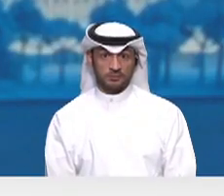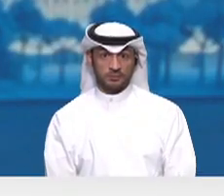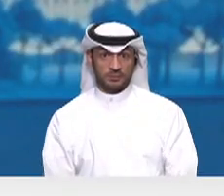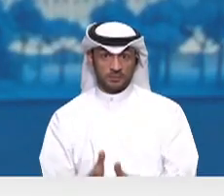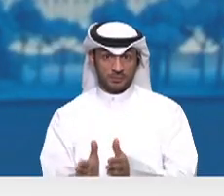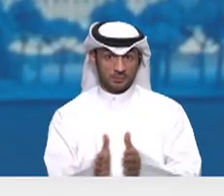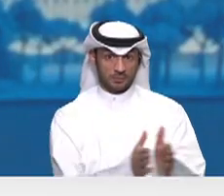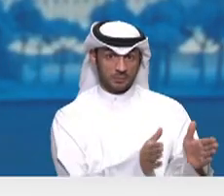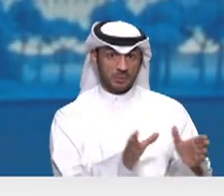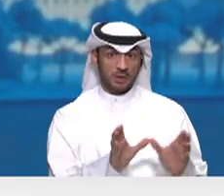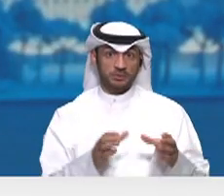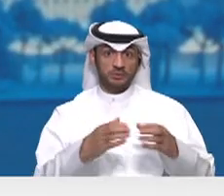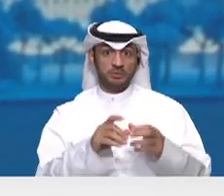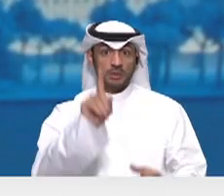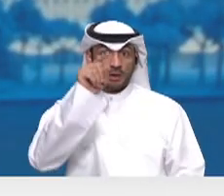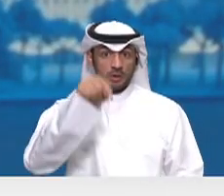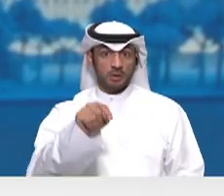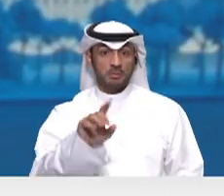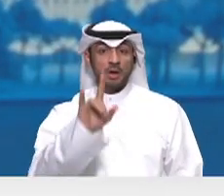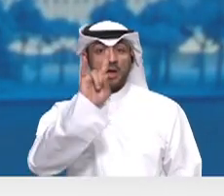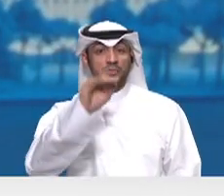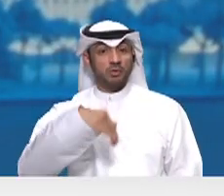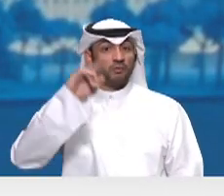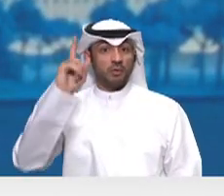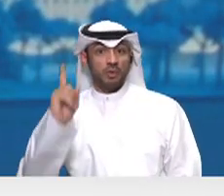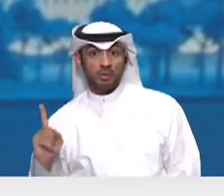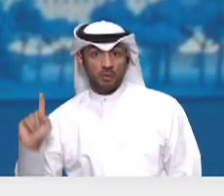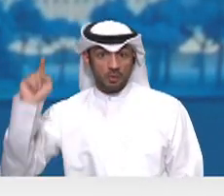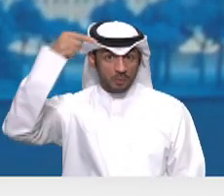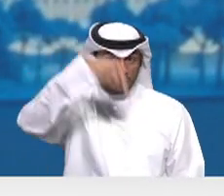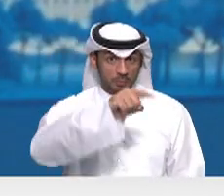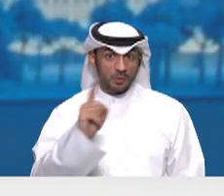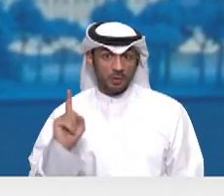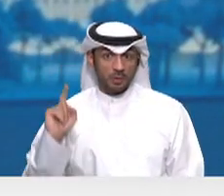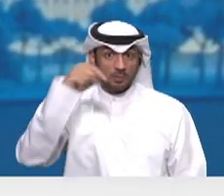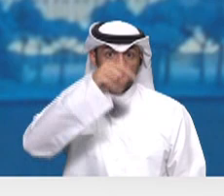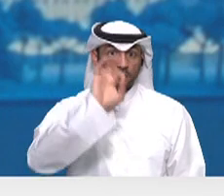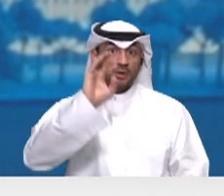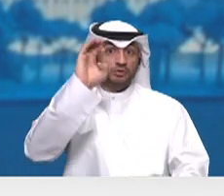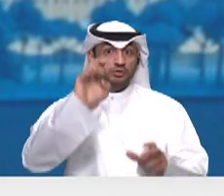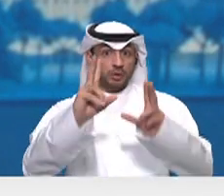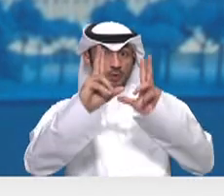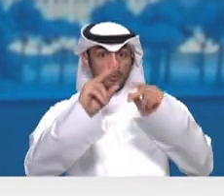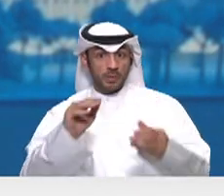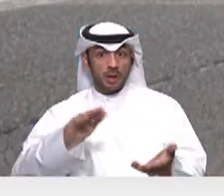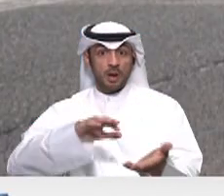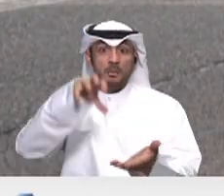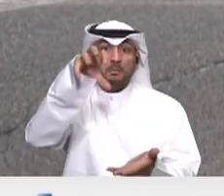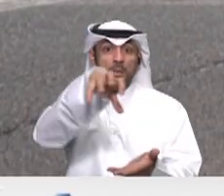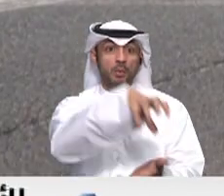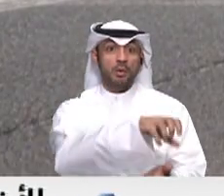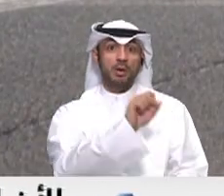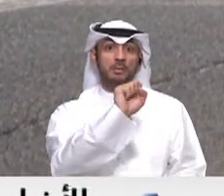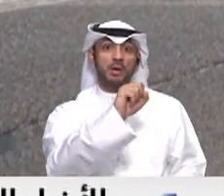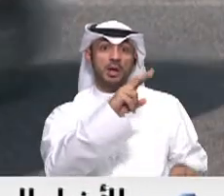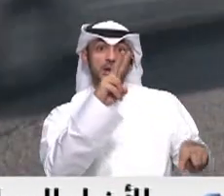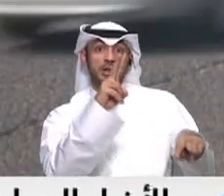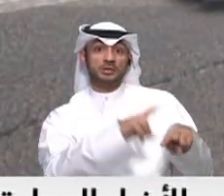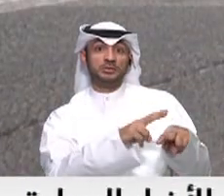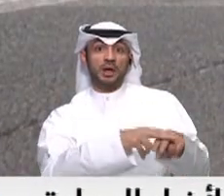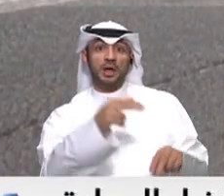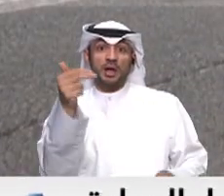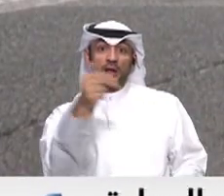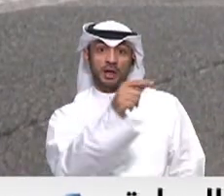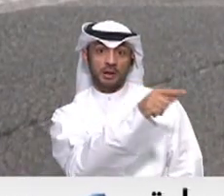أطلق حزب الله عشرات الصواريخ من جنوب لبنان باتجاه مواقع للاحتلال الإسرائيلي في الجليل الغربي، ما أدى إلى